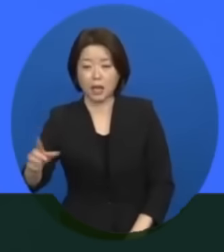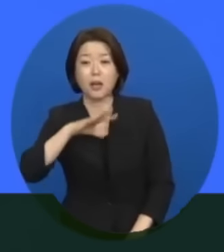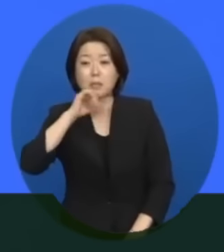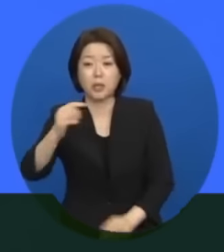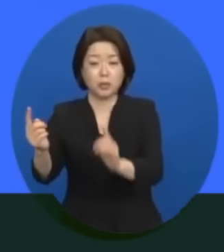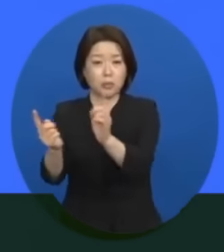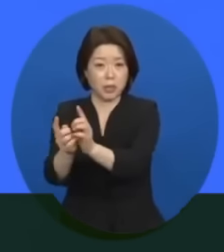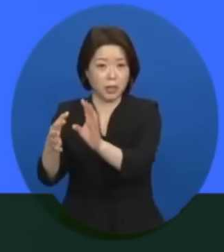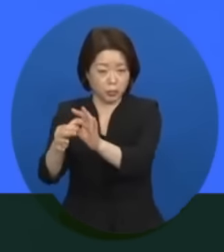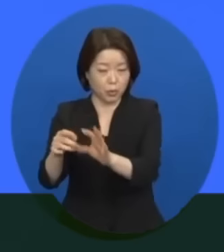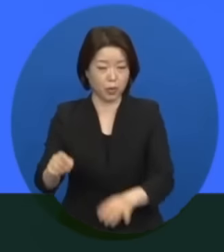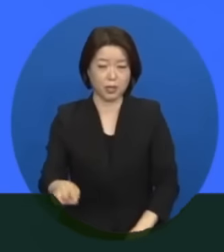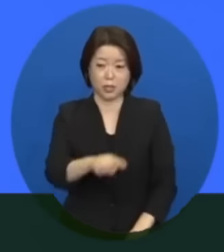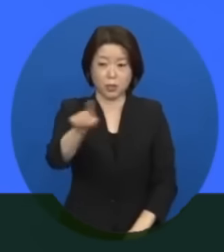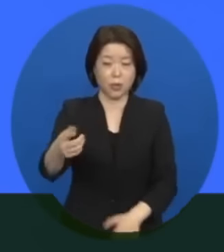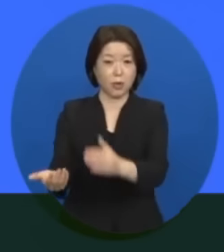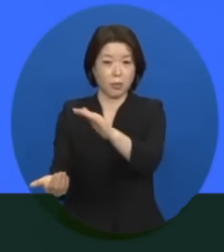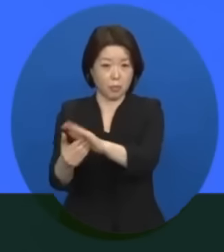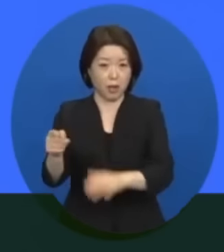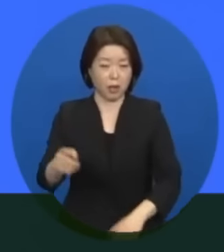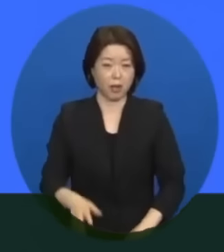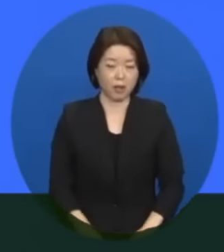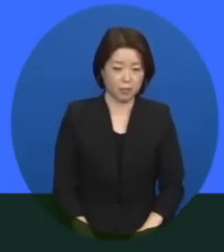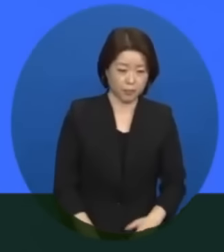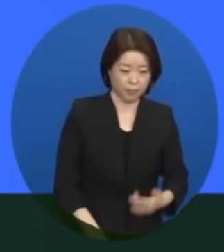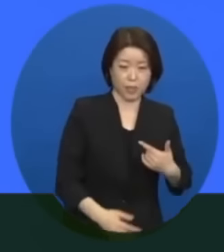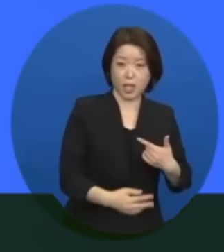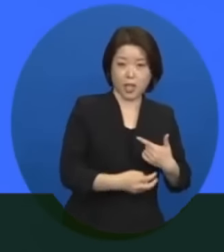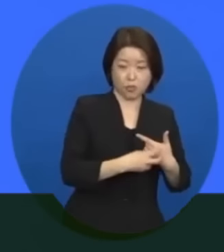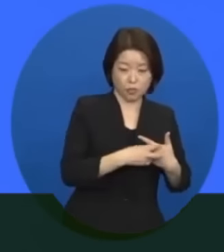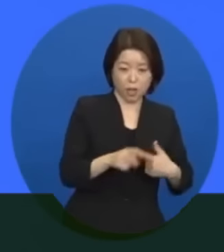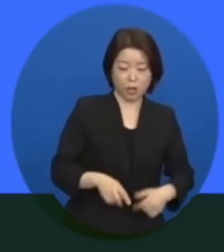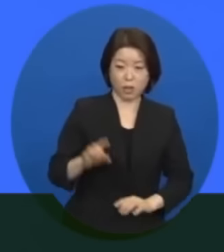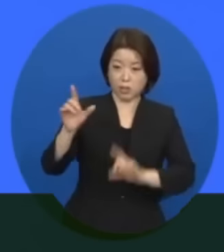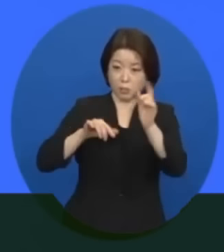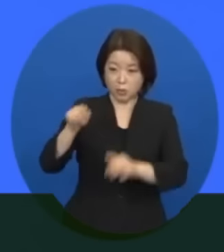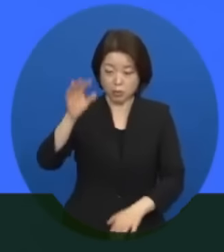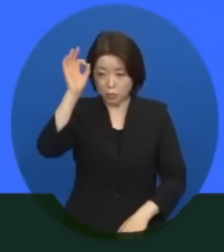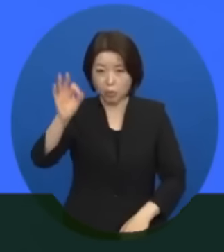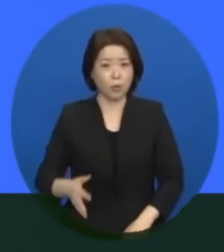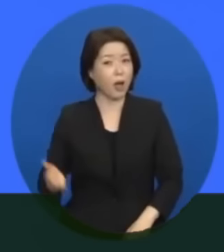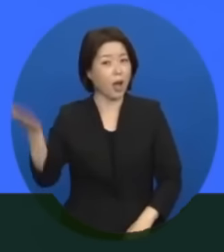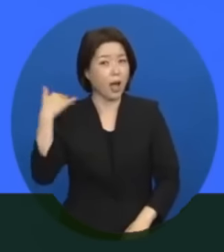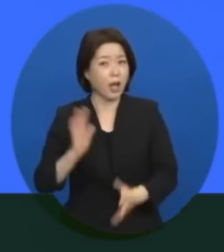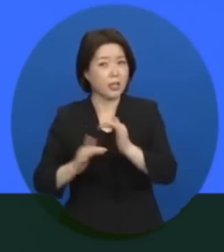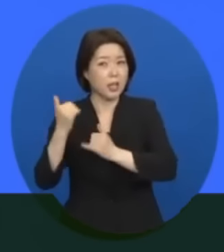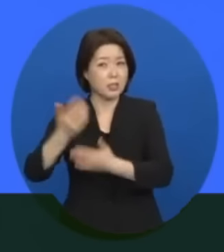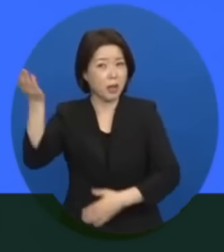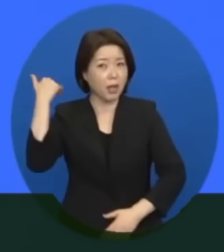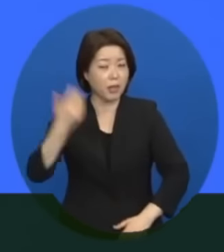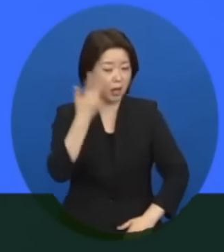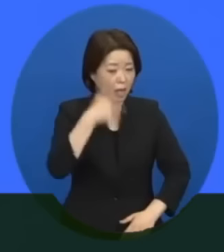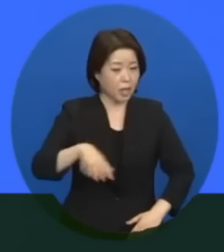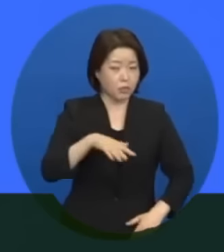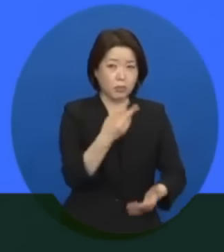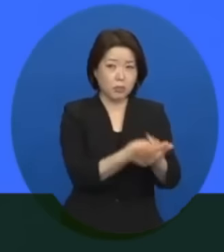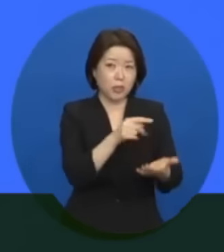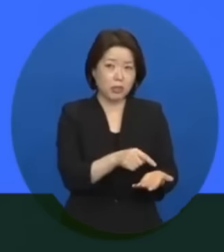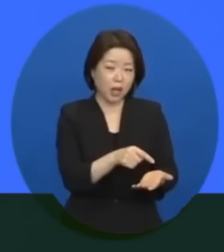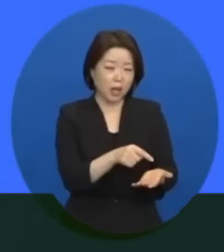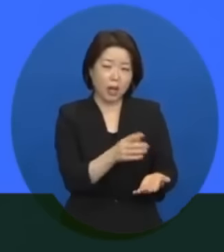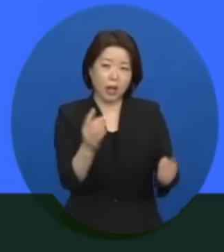통해서 이루어지게 된 것이죠 이거 누가가 지금이 장면을 보면서 어 예수님이 그때 중분 병자를 쳤었는데